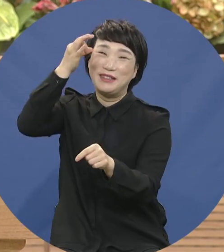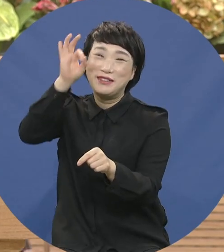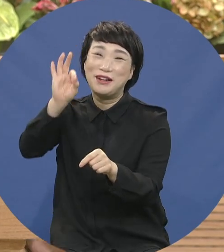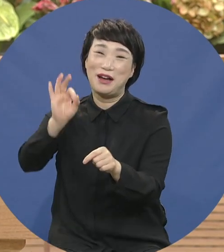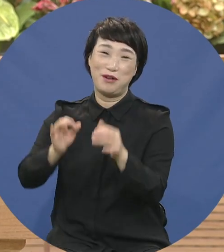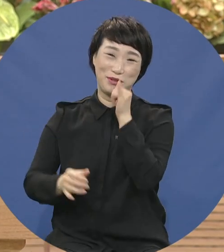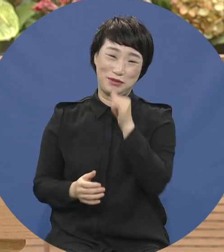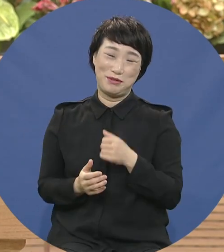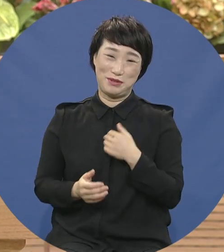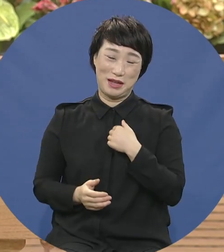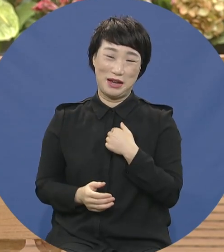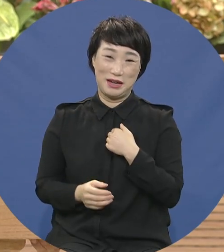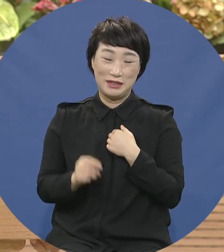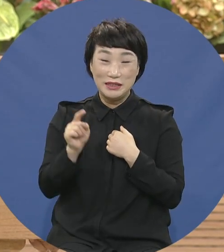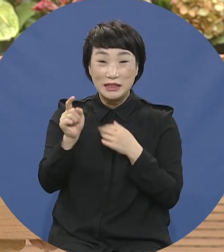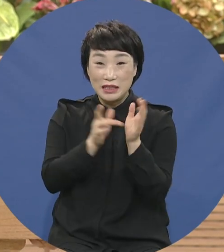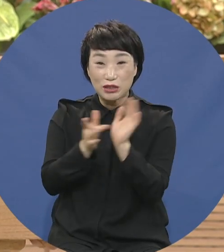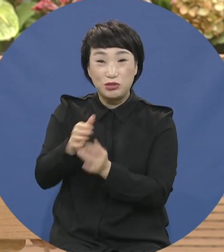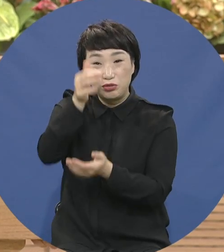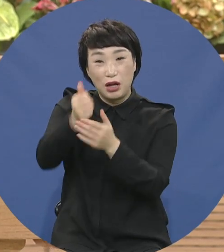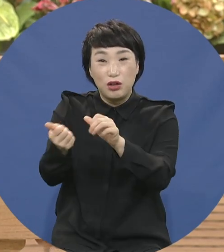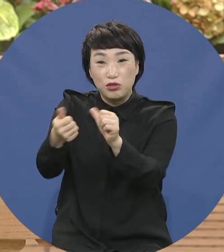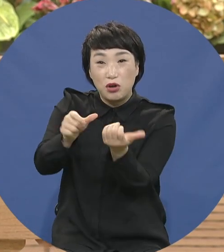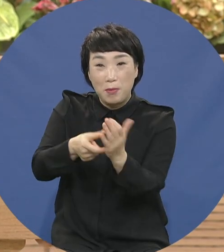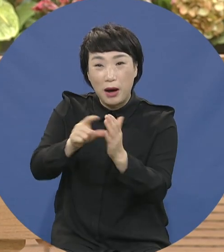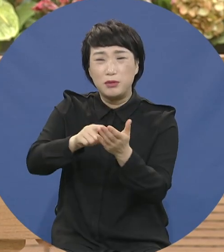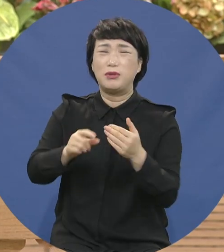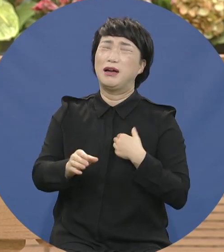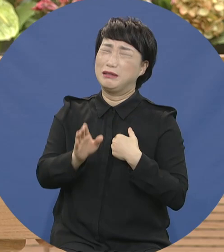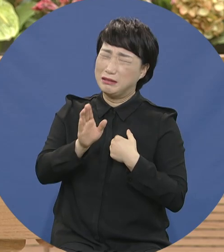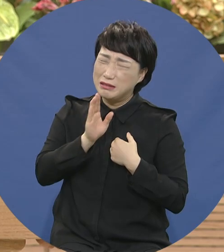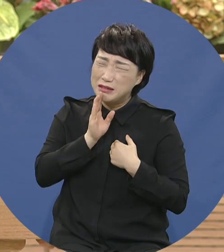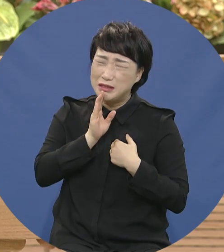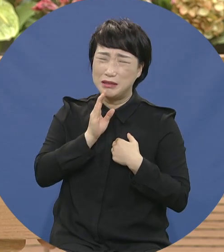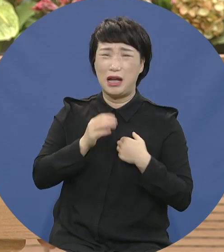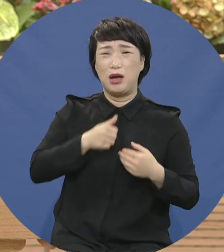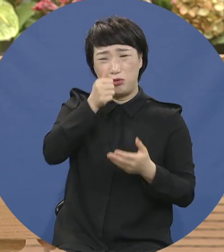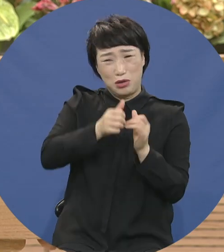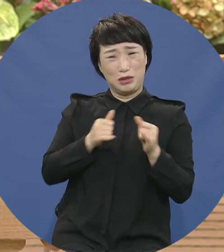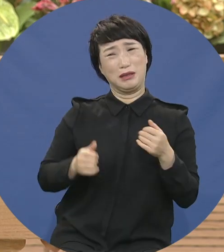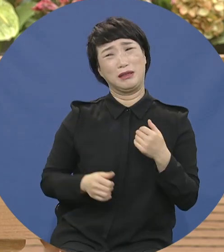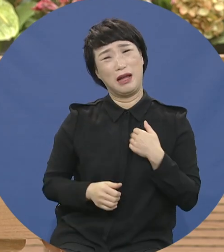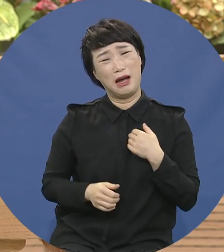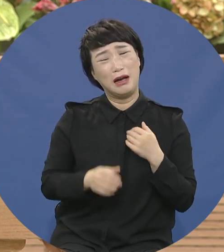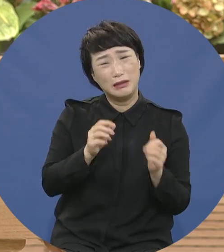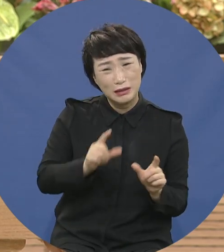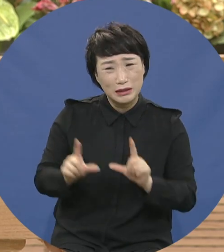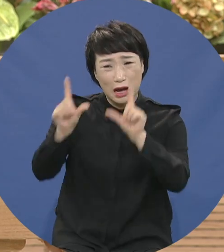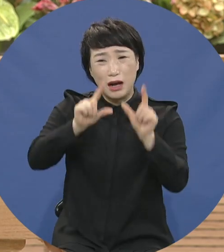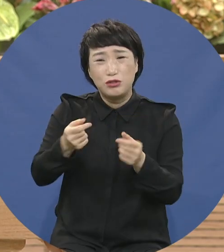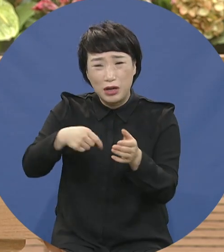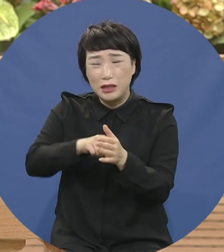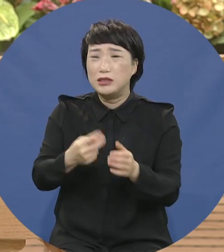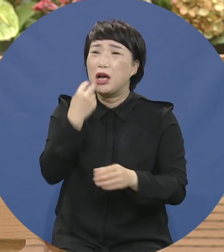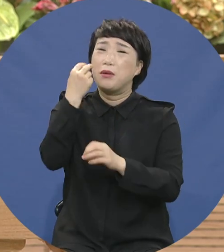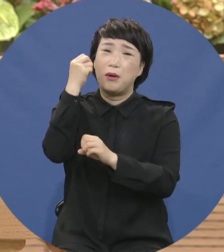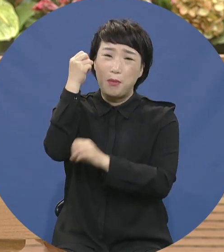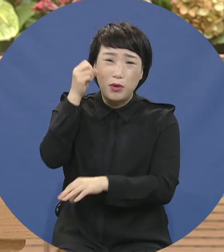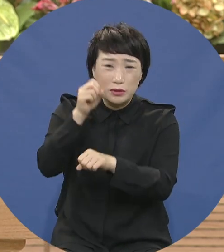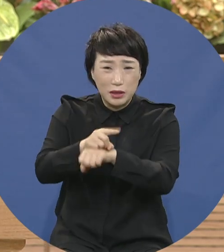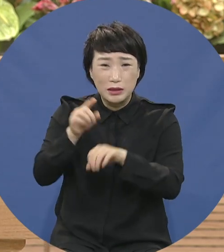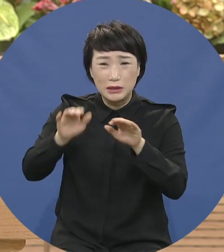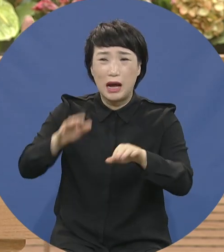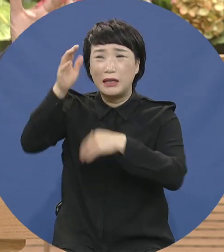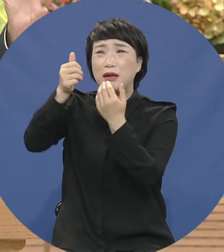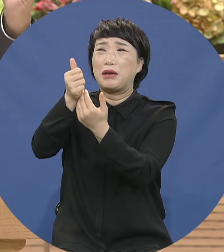것이요, 또 예수 그리스도의 죽음만큼이나 진실하게 죄인된 자신이 살고자 하는 생존의 본능으로